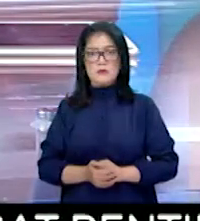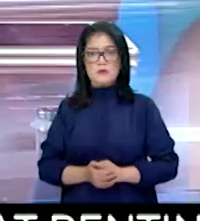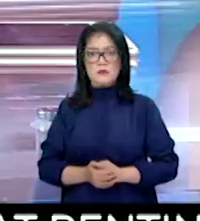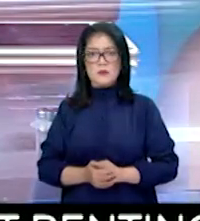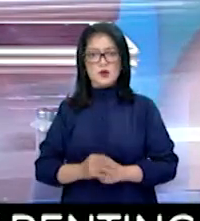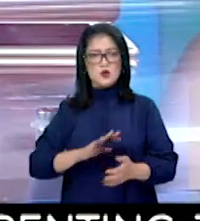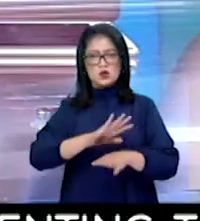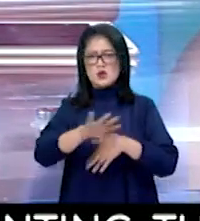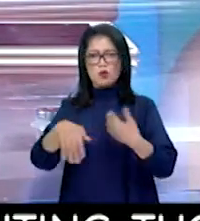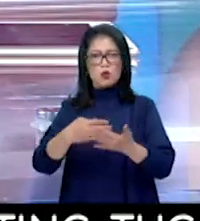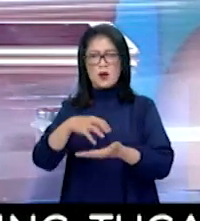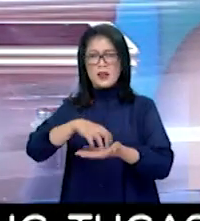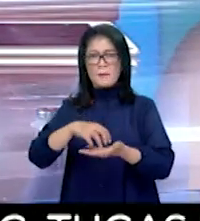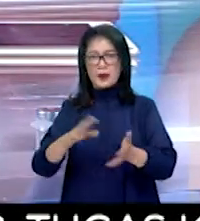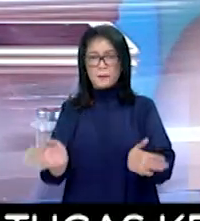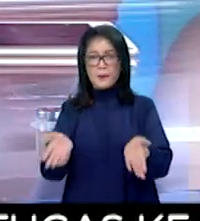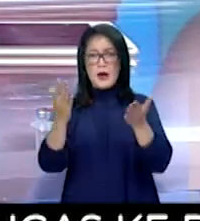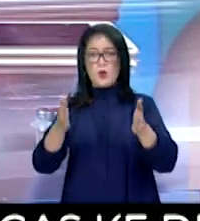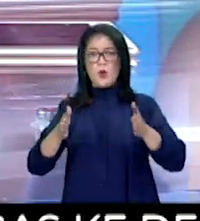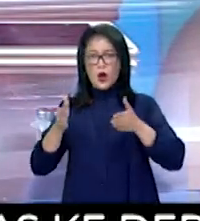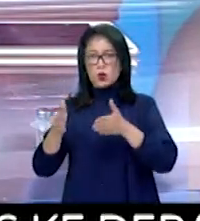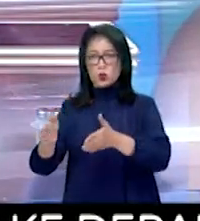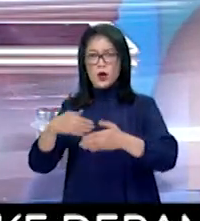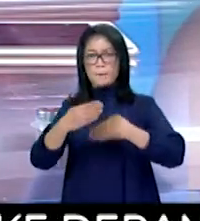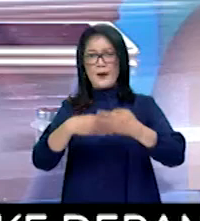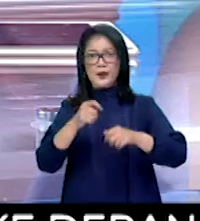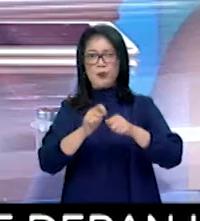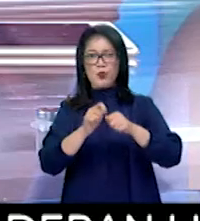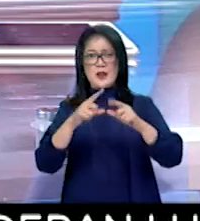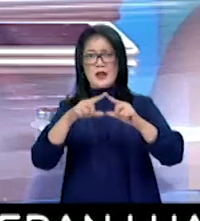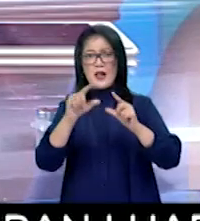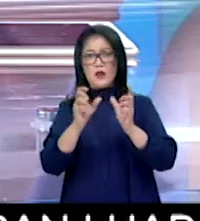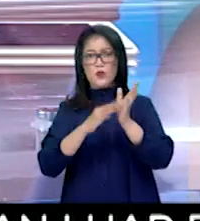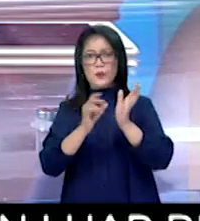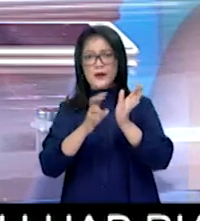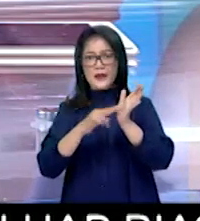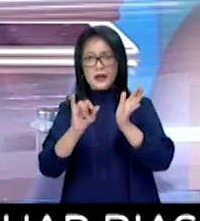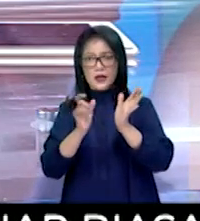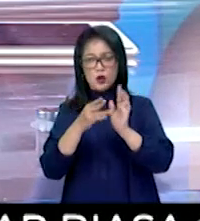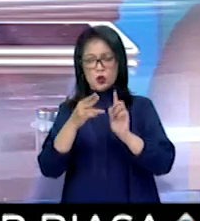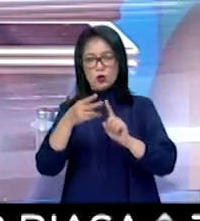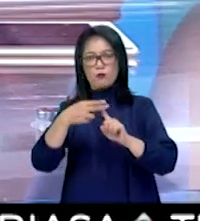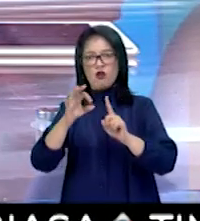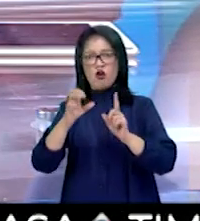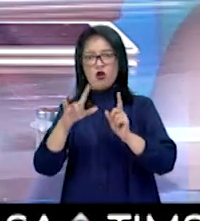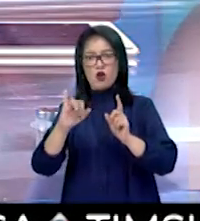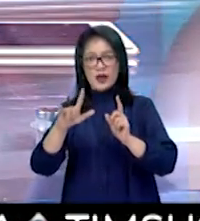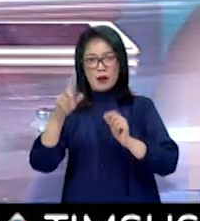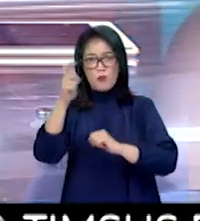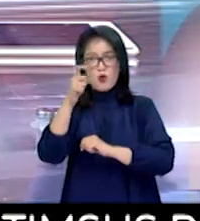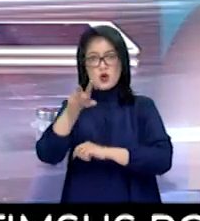Kita mulai informasi pertama, pemirsa. Seluruh area bangunan dan gudang di pabrik pembuatan aluminium foil di Gunung Putri, Kabupaten Bogor, Jawa Barat, ludes